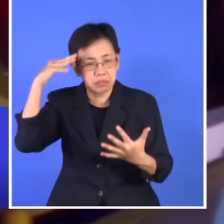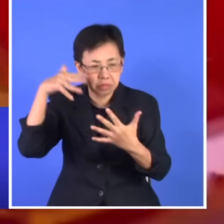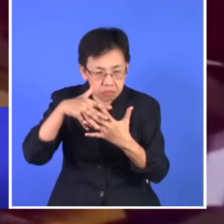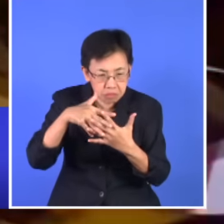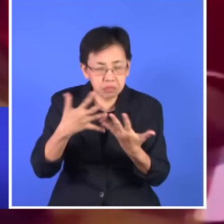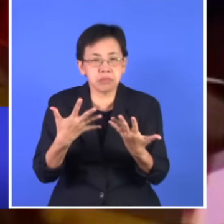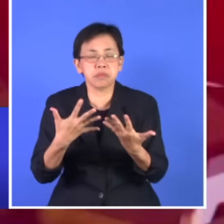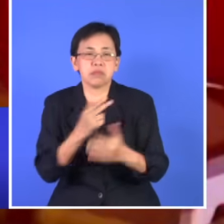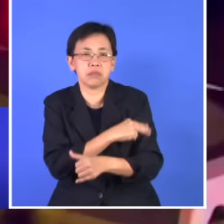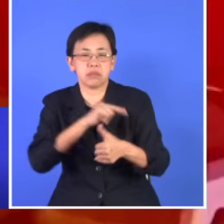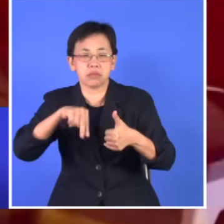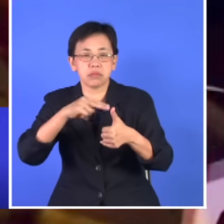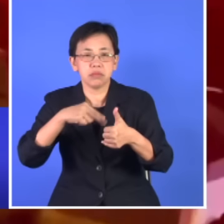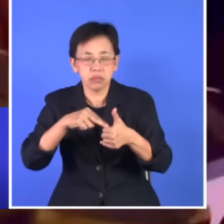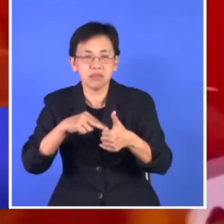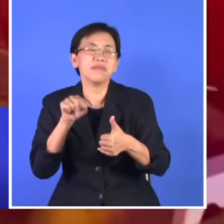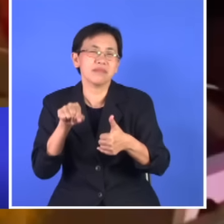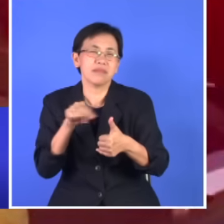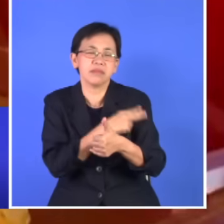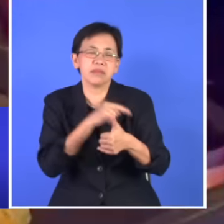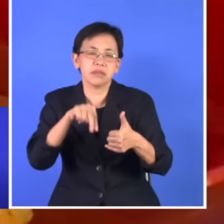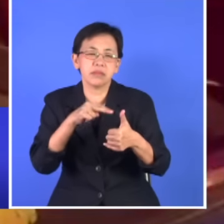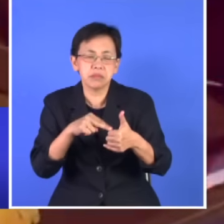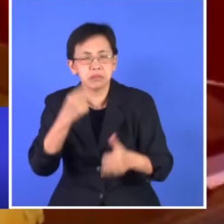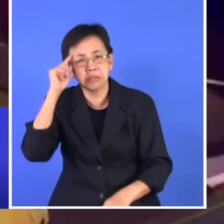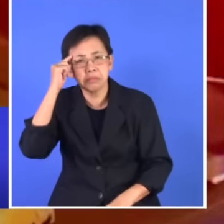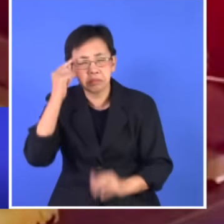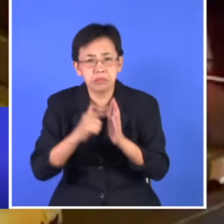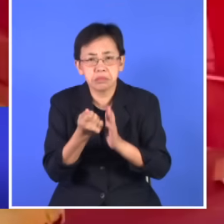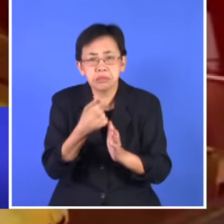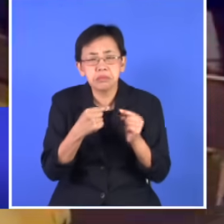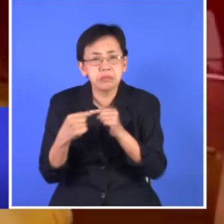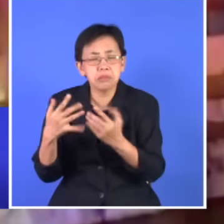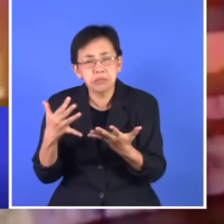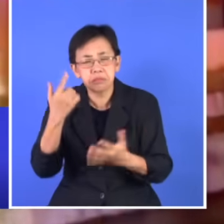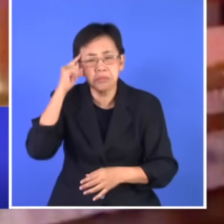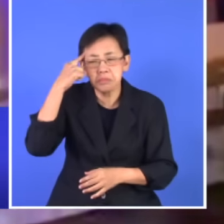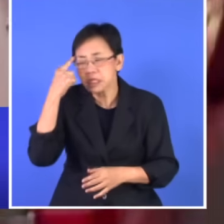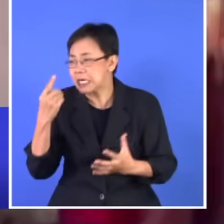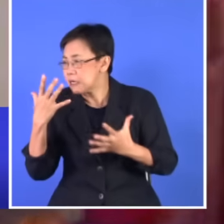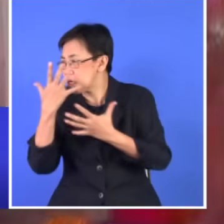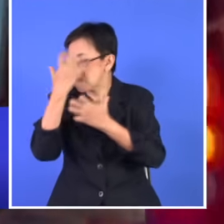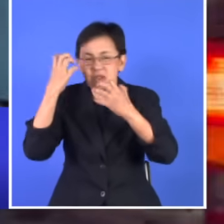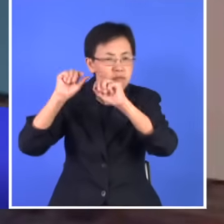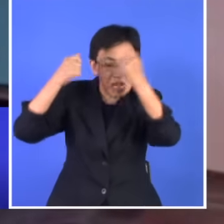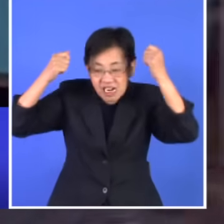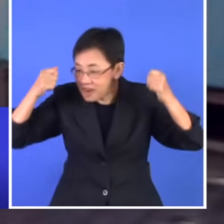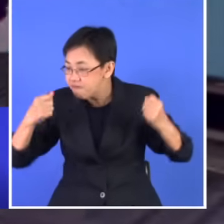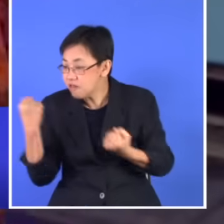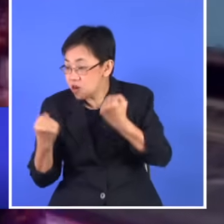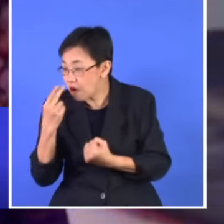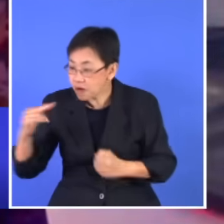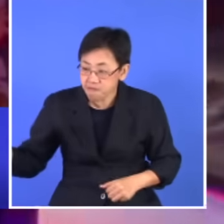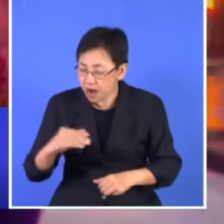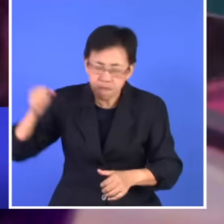บำบัดอยู่ที่โรงพยาบาลอำเภอศรีนครินทร์นะคะแต่ไม่แน่ใจว่าขาดยาหรือยังไงแล้วออกมาก็ได้คลุ้มคลั่งทำลายรถคนอื่นเขาแบบ